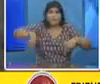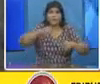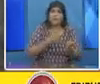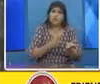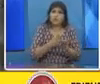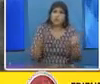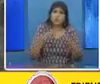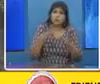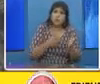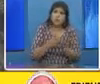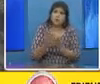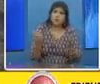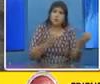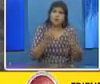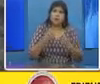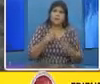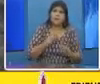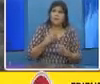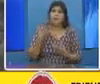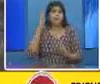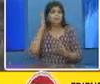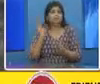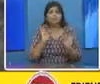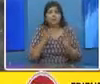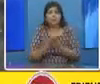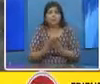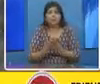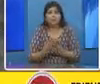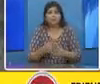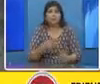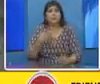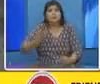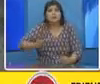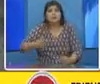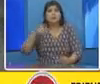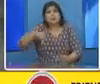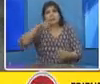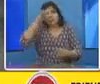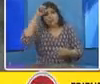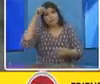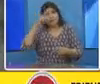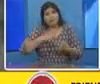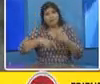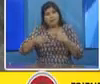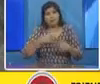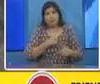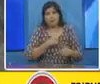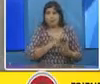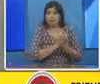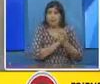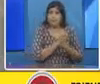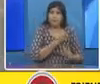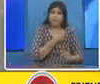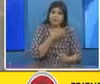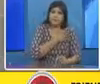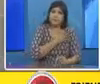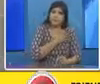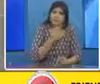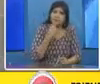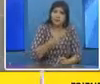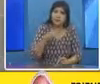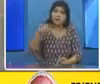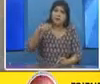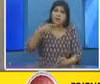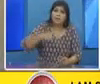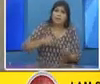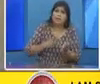गांवों के हैं जो हम तक नहीं पहुंच पाए। जैसा हमारे देश का स्वभाव है, मुझे विश्वास है साथियों कि